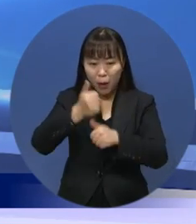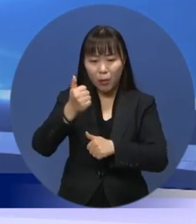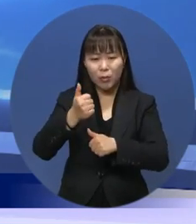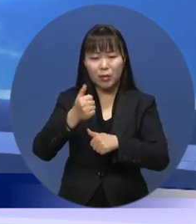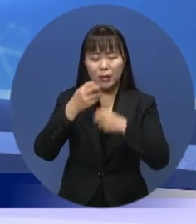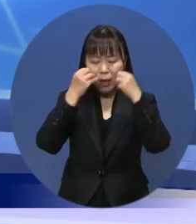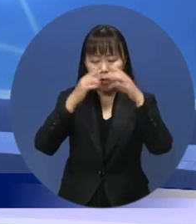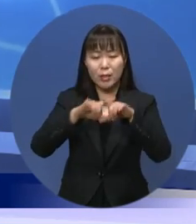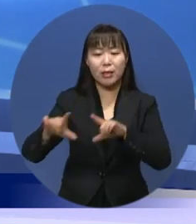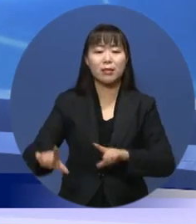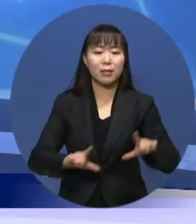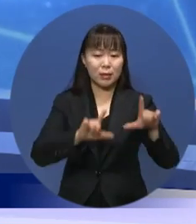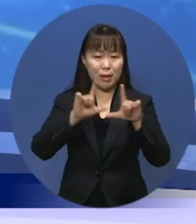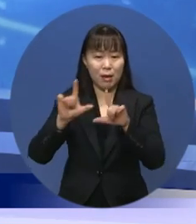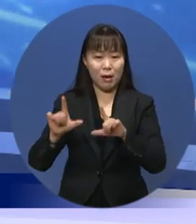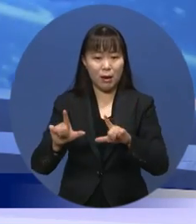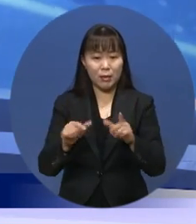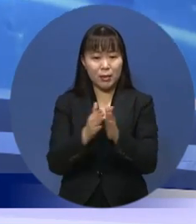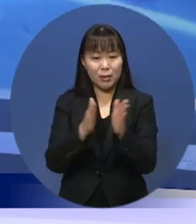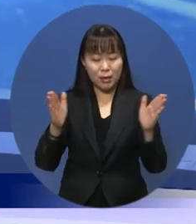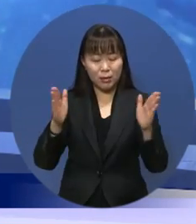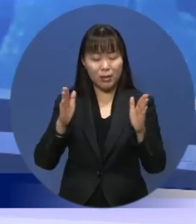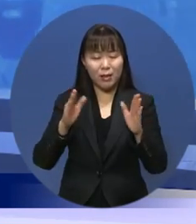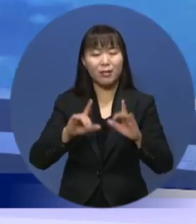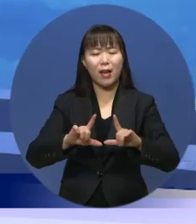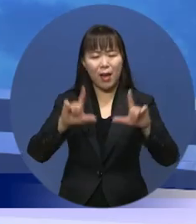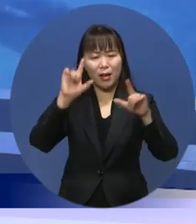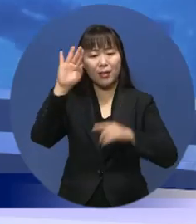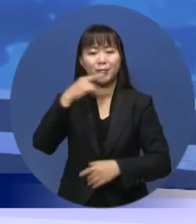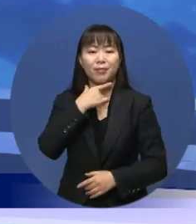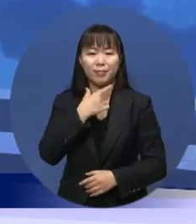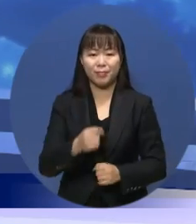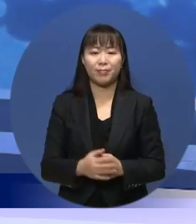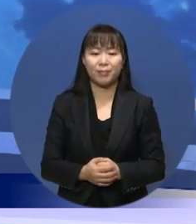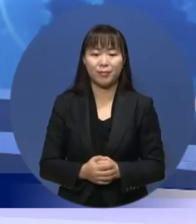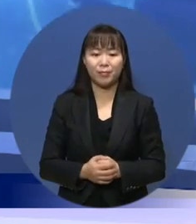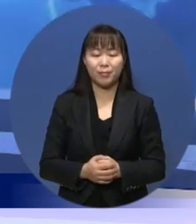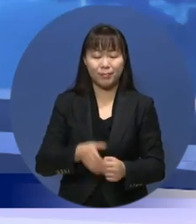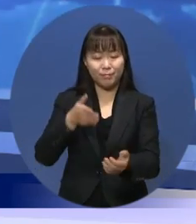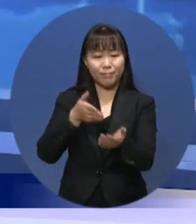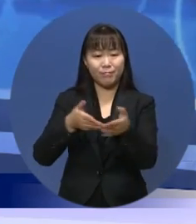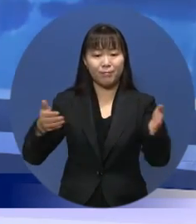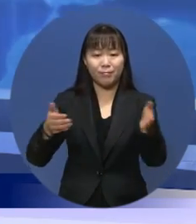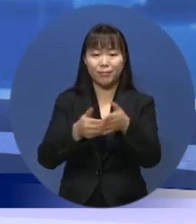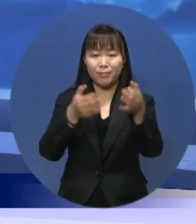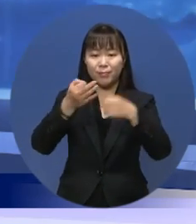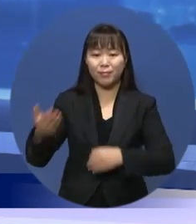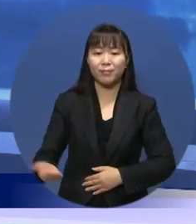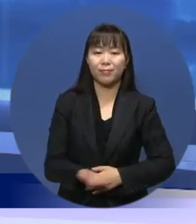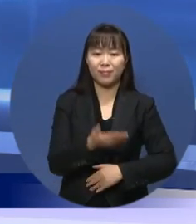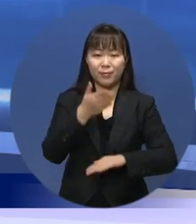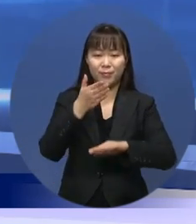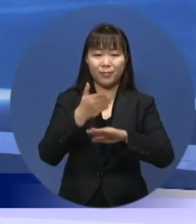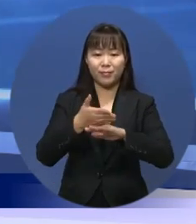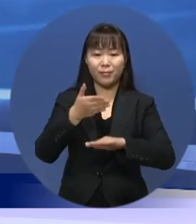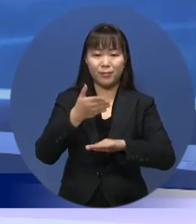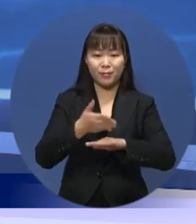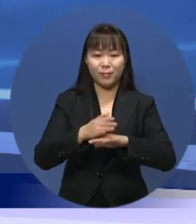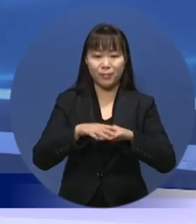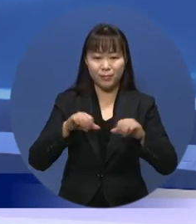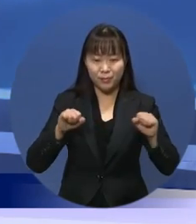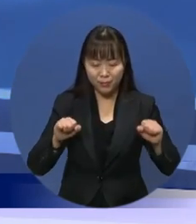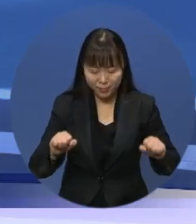묵묵히 새로운 일상을 걸어나가는 해가 될 수 있기를 소망합니다. 이상 복지TV 뉴스를 마칩니다. 시청해주신